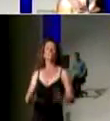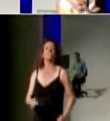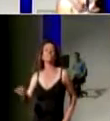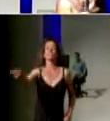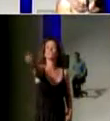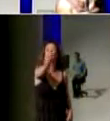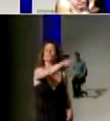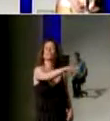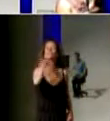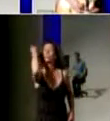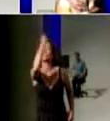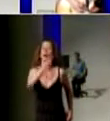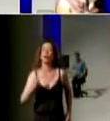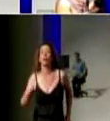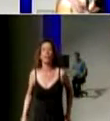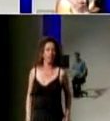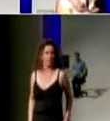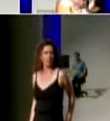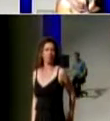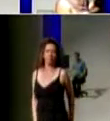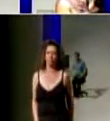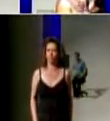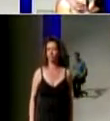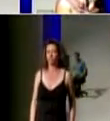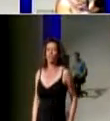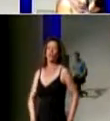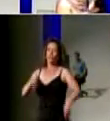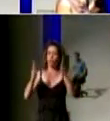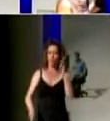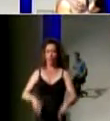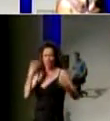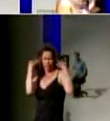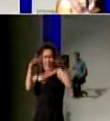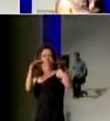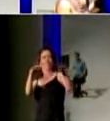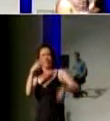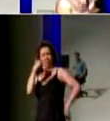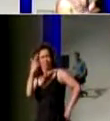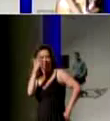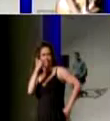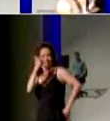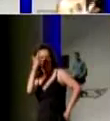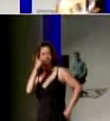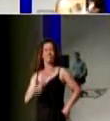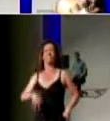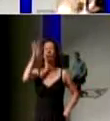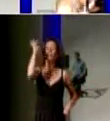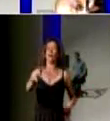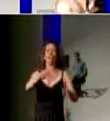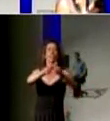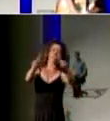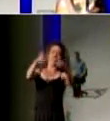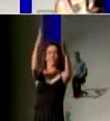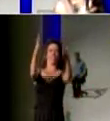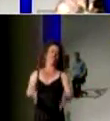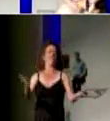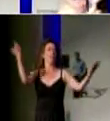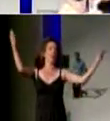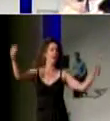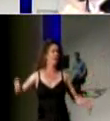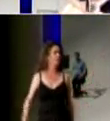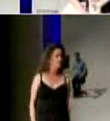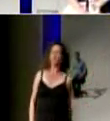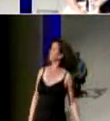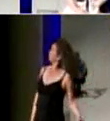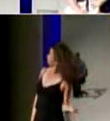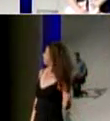qui décide de ce que ça change étrangement le visage des gens quand t'es